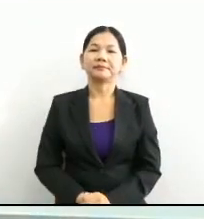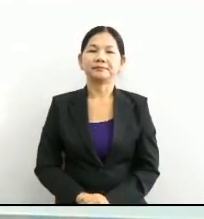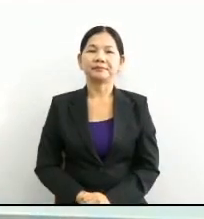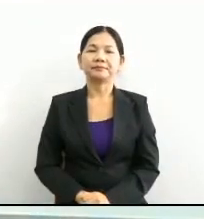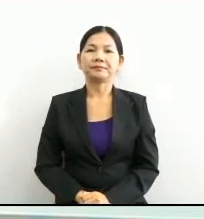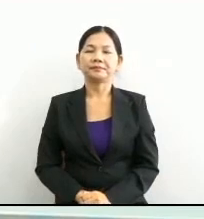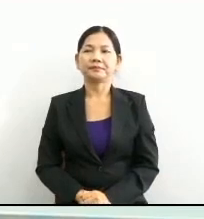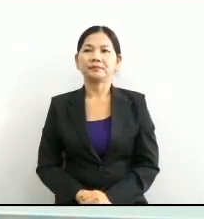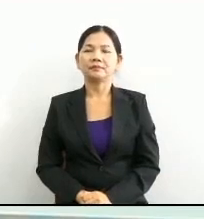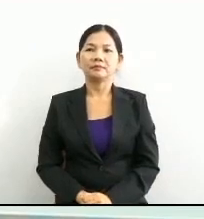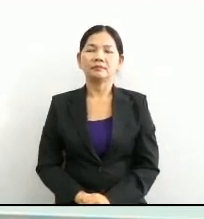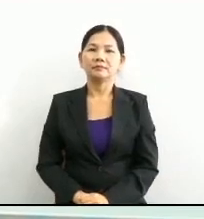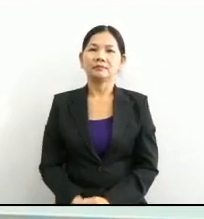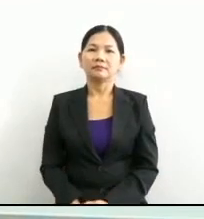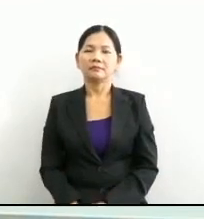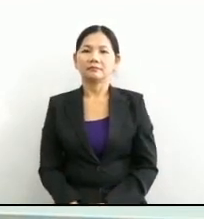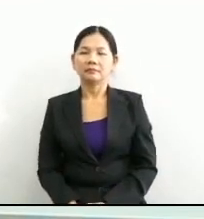con tìm này